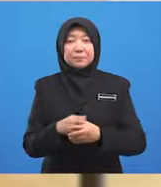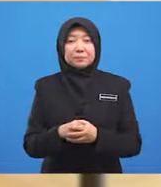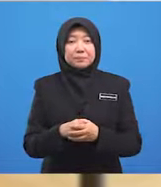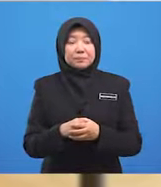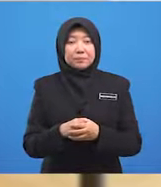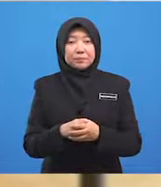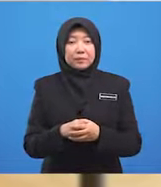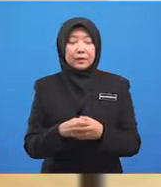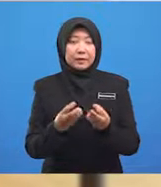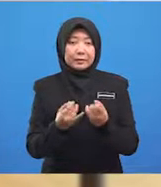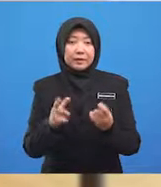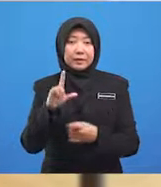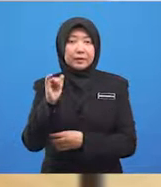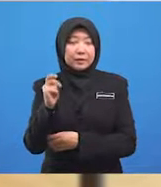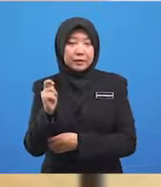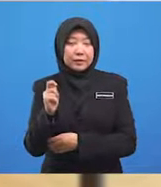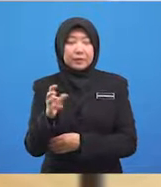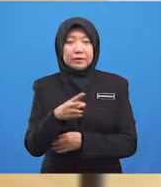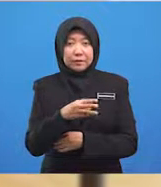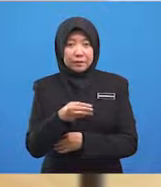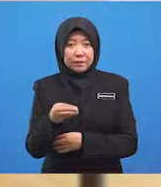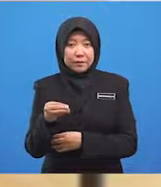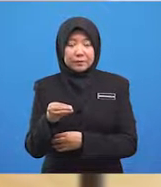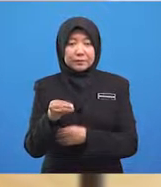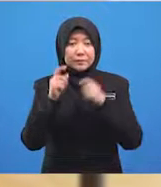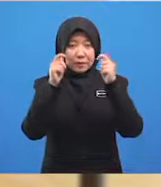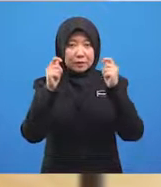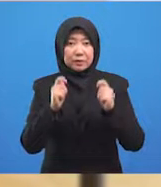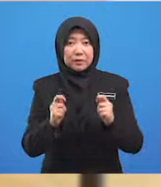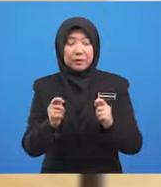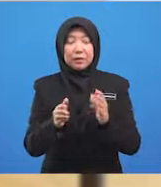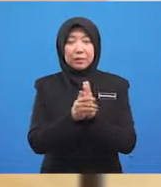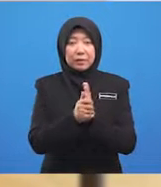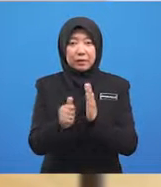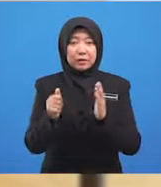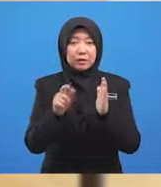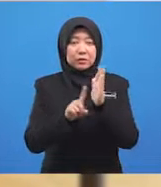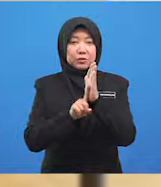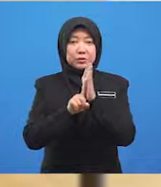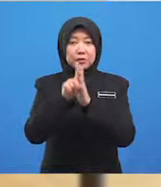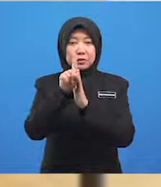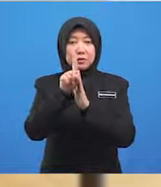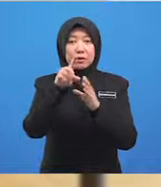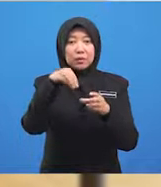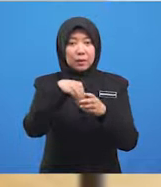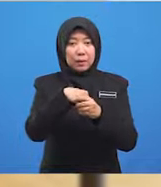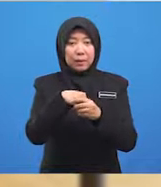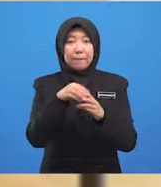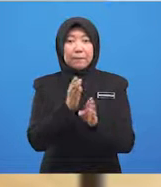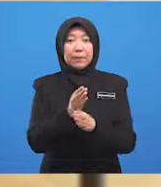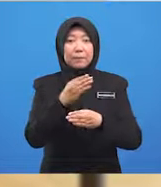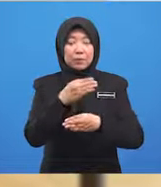memerlukan tanah liat yang memerlukan teknik dan kemahiran yang tinggi di dalam membentuk